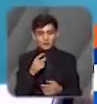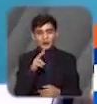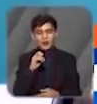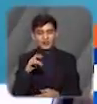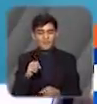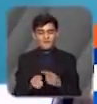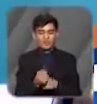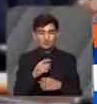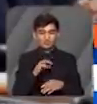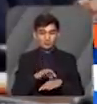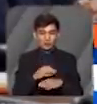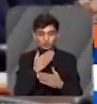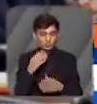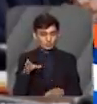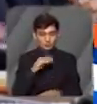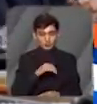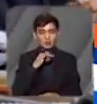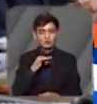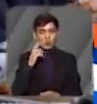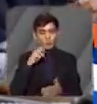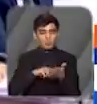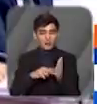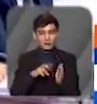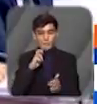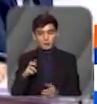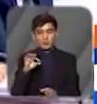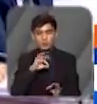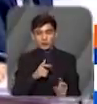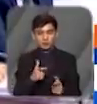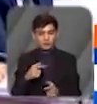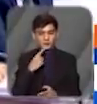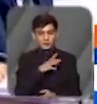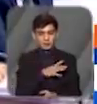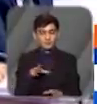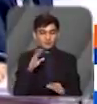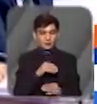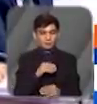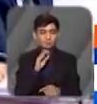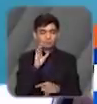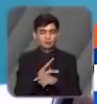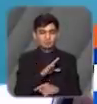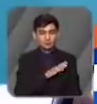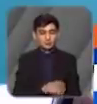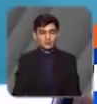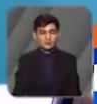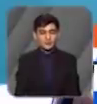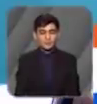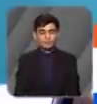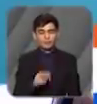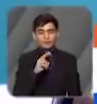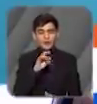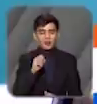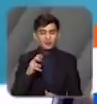Ал үкімет басшысы Біртанов айтқан Б жоспарын ұйымдастыруға дайын болыңыздар деп қадап тұрып тапсырма берді.